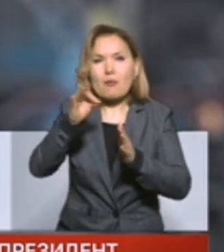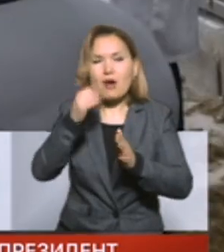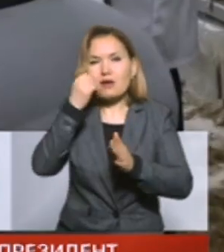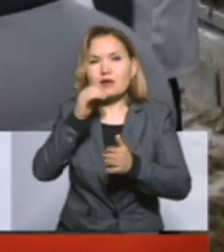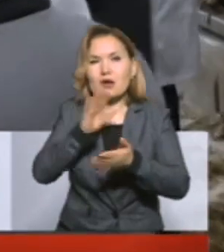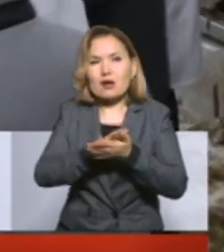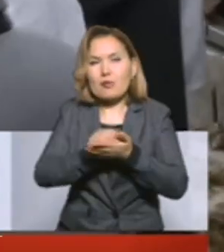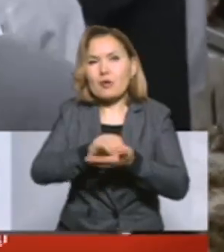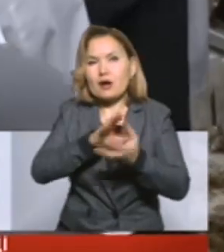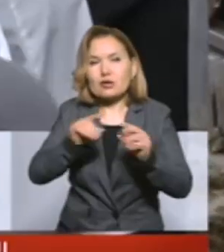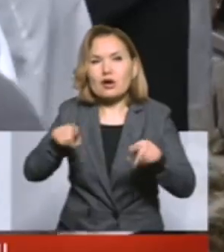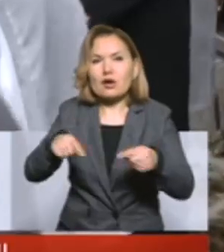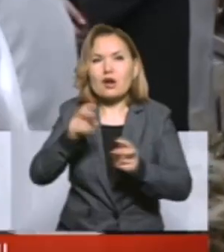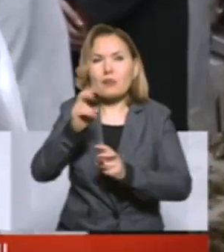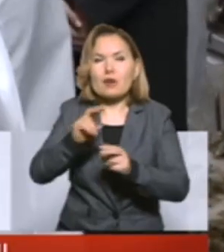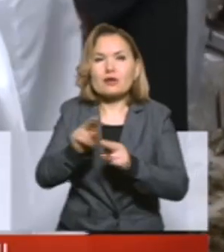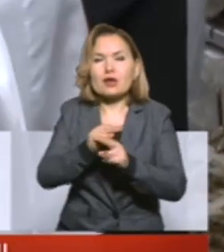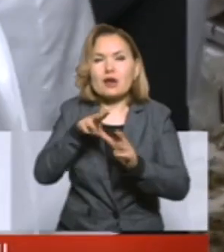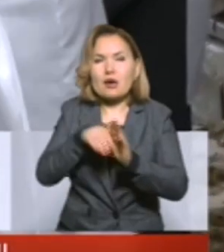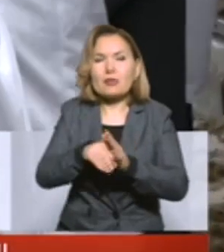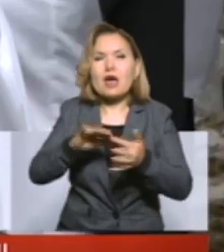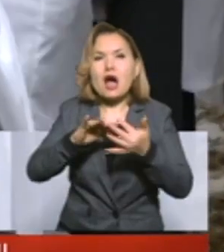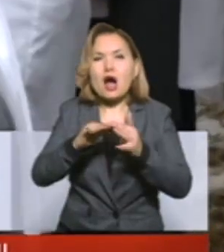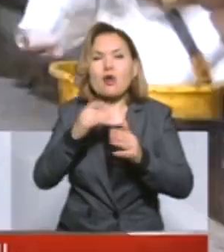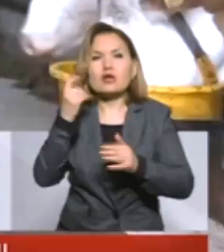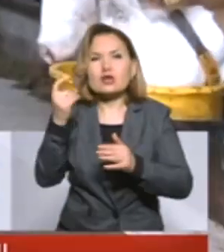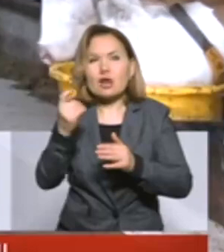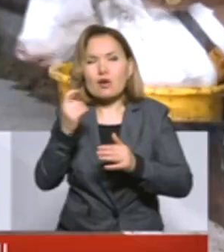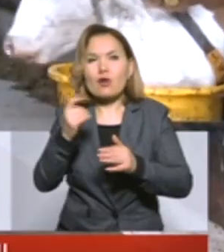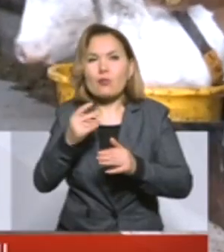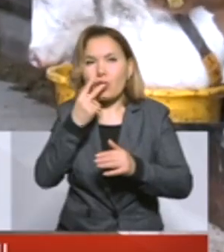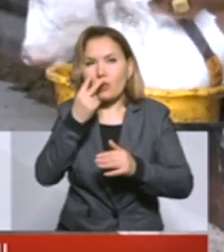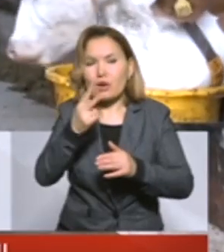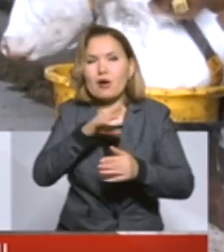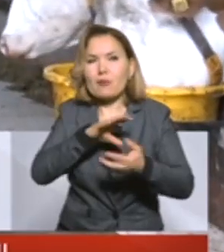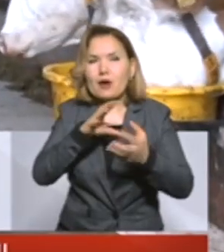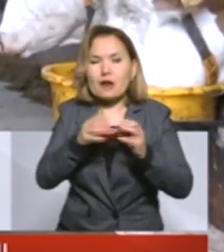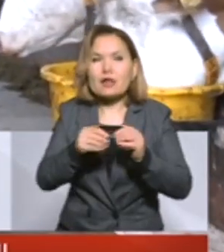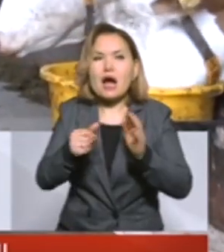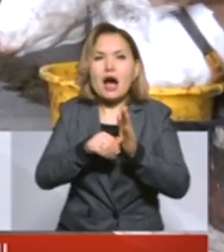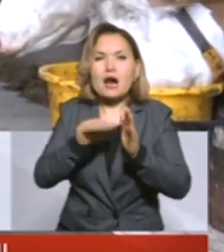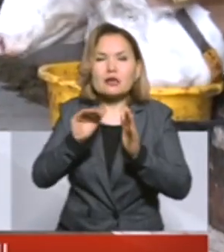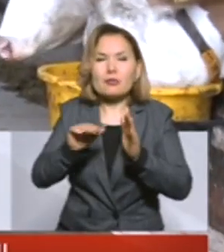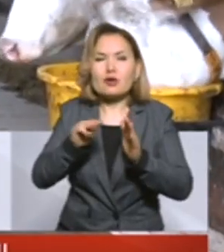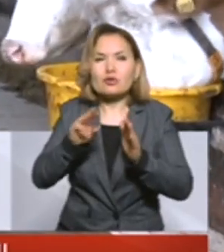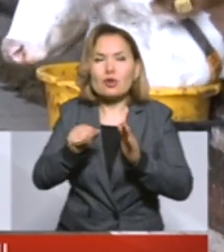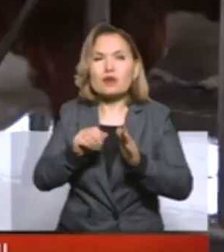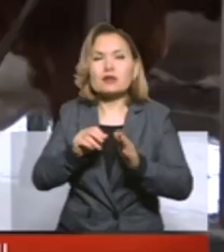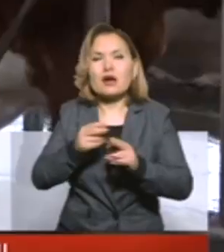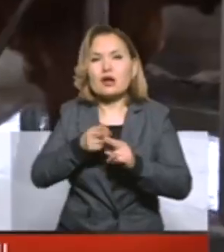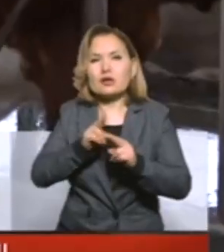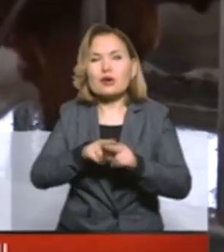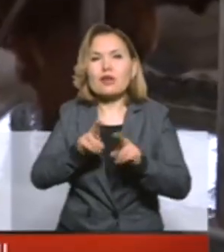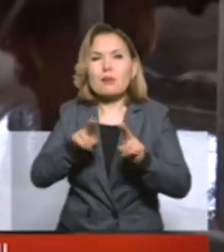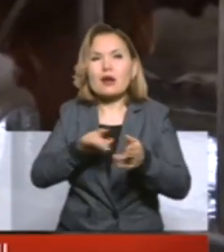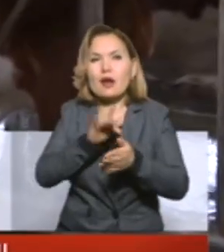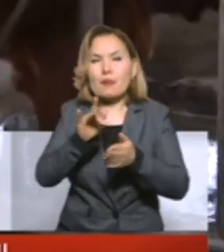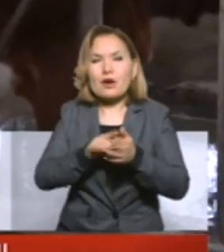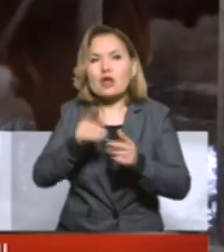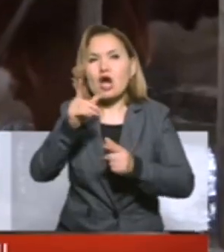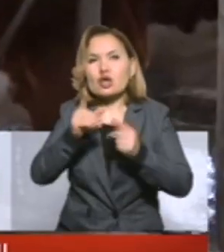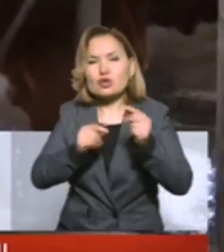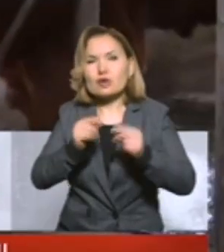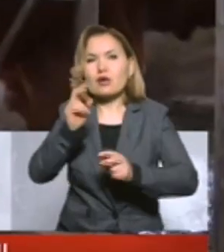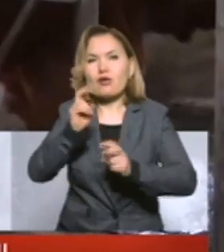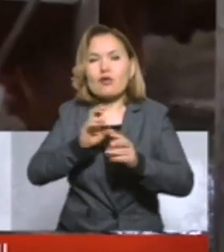жүріп жатыр. Олжас Бектенов ауыл шаруашылығы нысандарын аралап көрді. Былтыр 6000 тоннадан астам өнім шығарған Қызылжар сүт фирмасы өнім